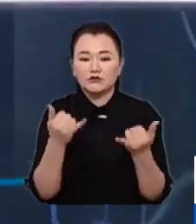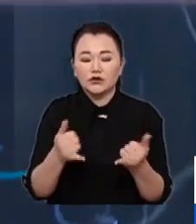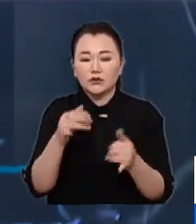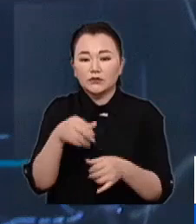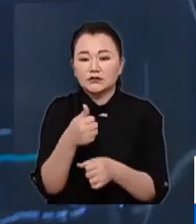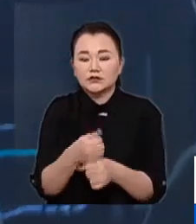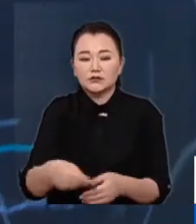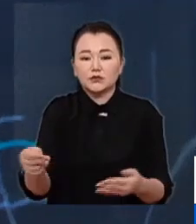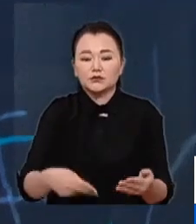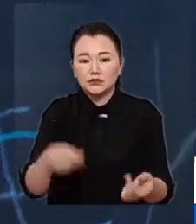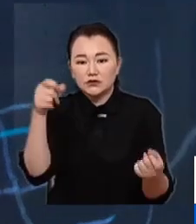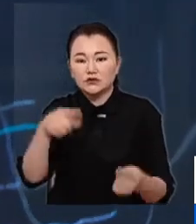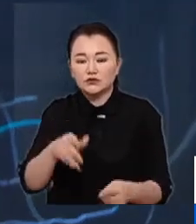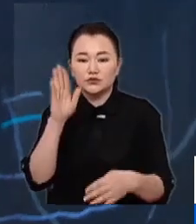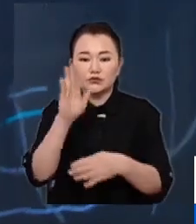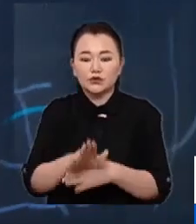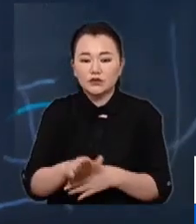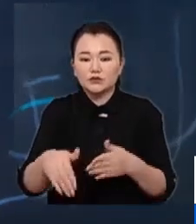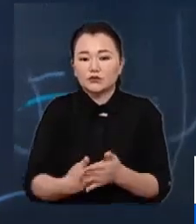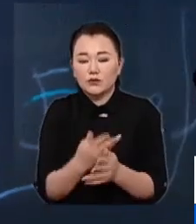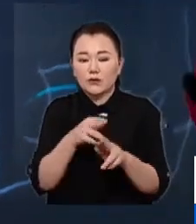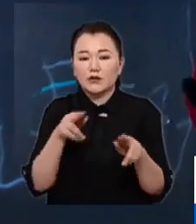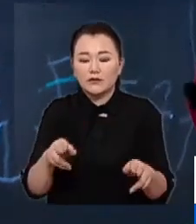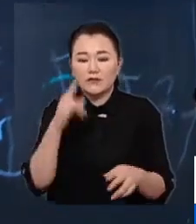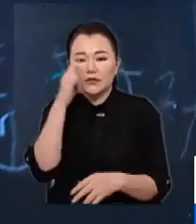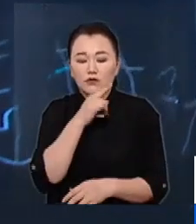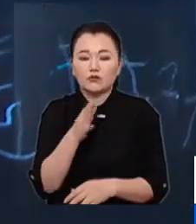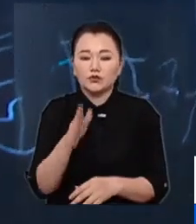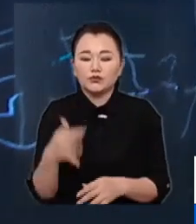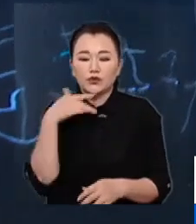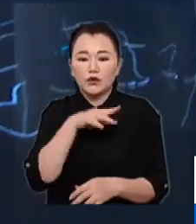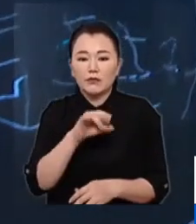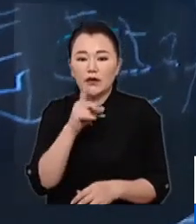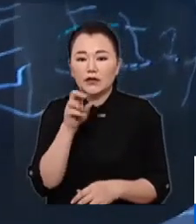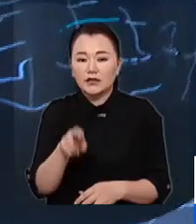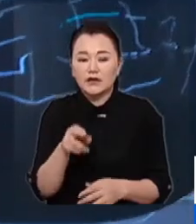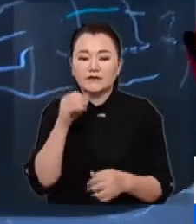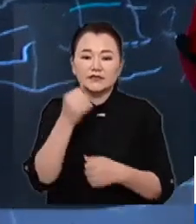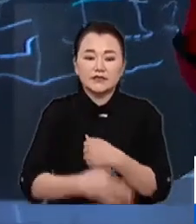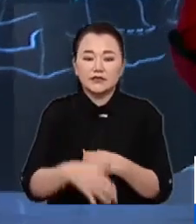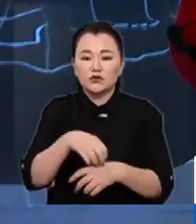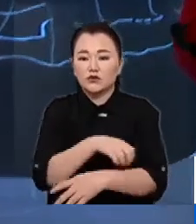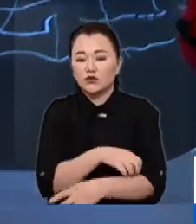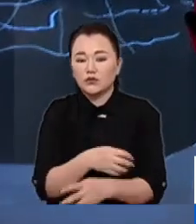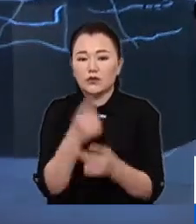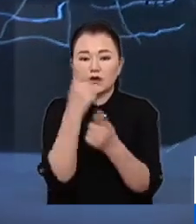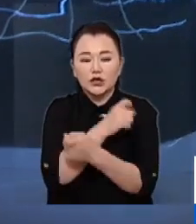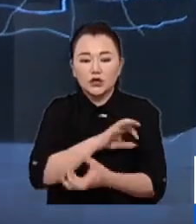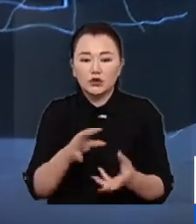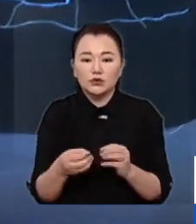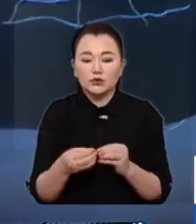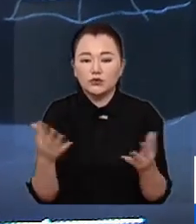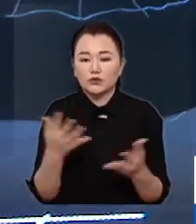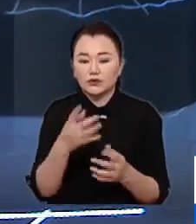президент подписал соответствующий указ. Новый парламент в Казахстане будет многопартийным. В Центризбиркоме озвучили итоги выборов.